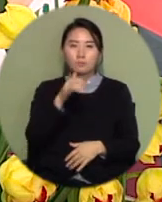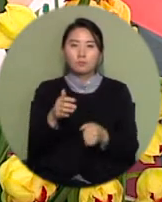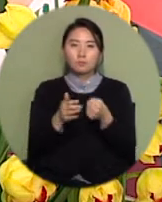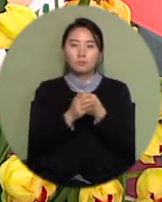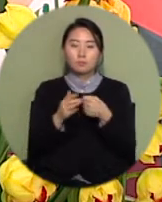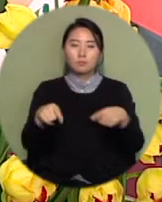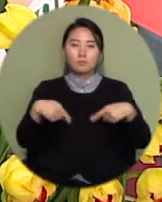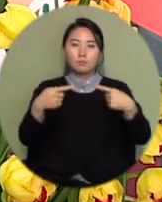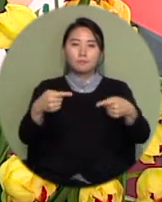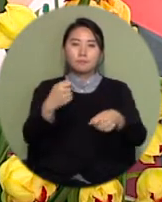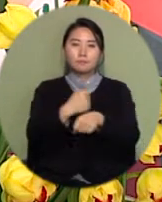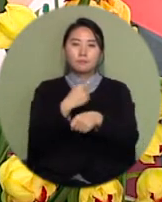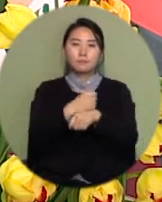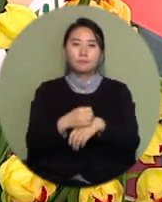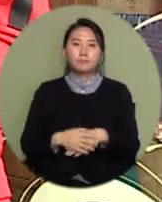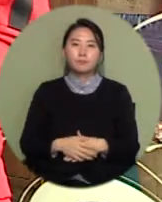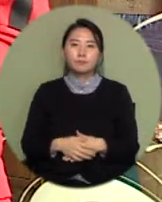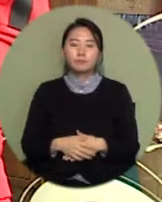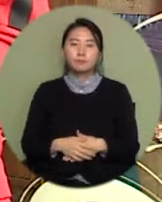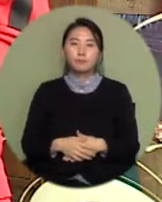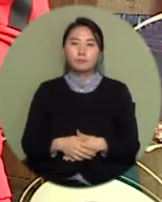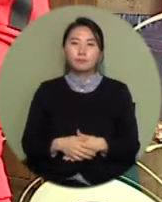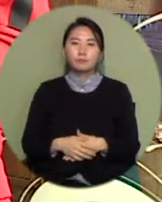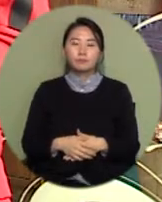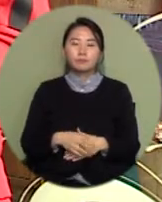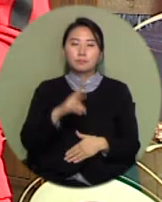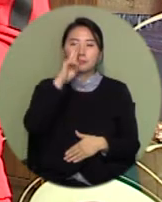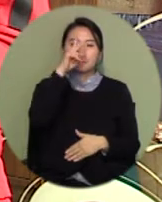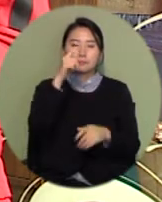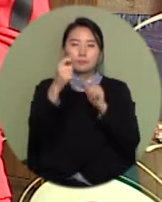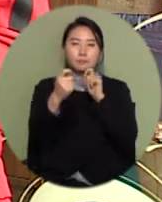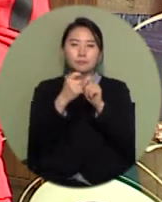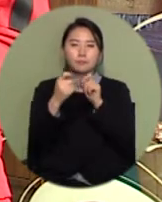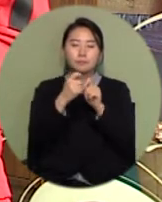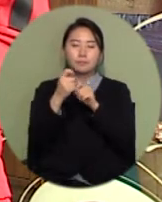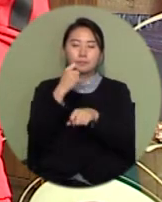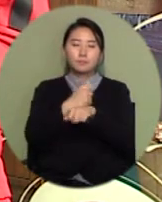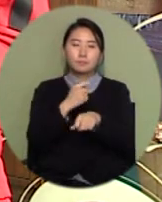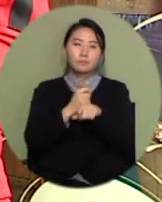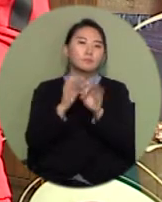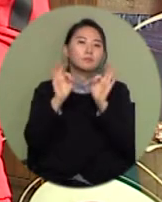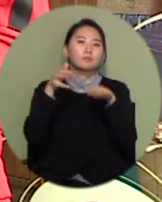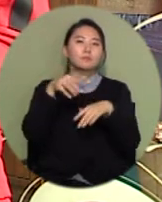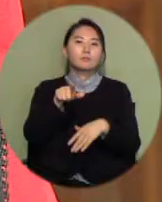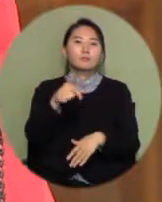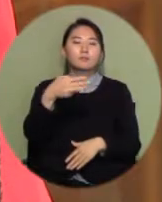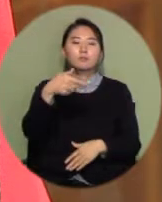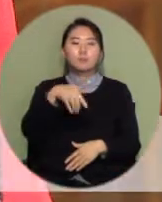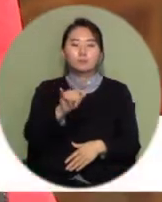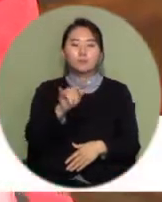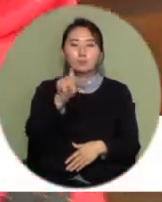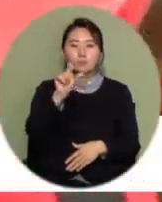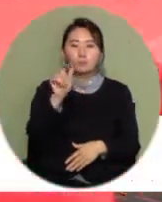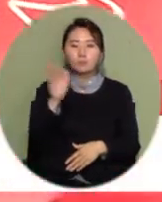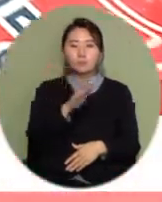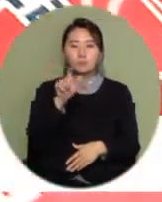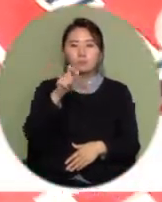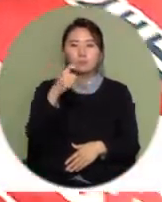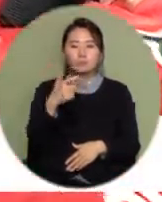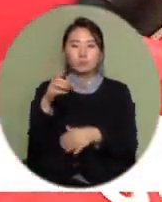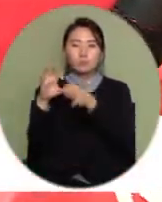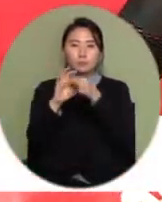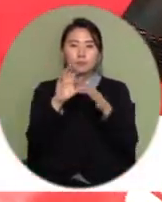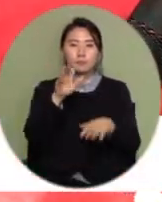이번에 출마 켜지면 하게 되었습니다 친박 연대 사무총장을 역임했던 김철기 후보 15 대화 16대 에 이어